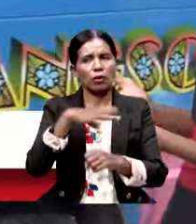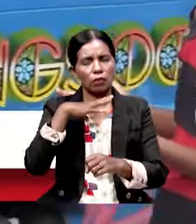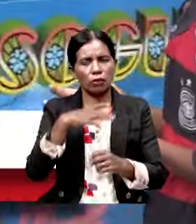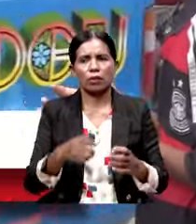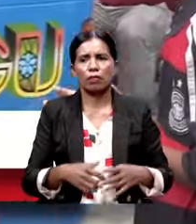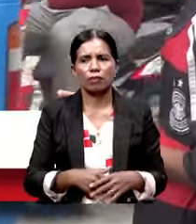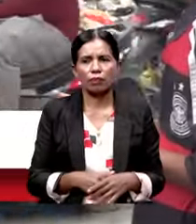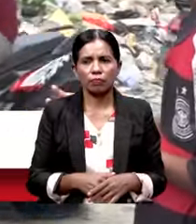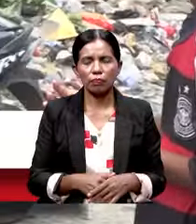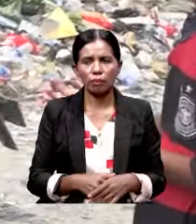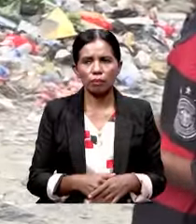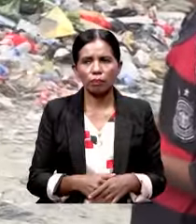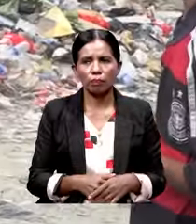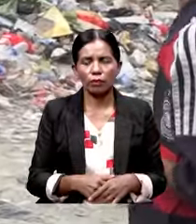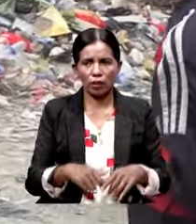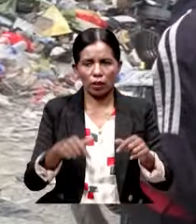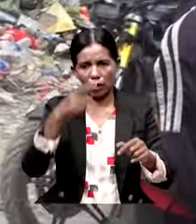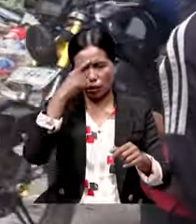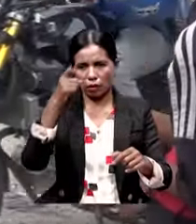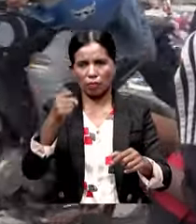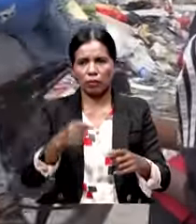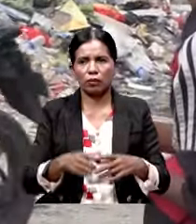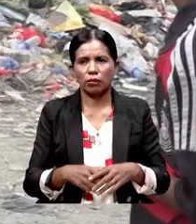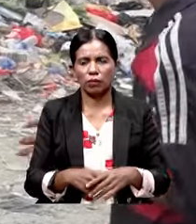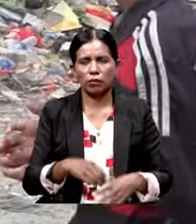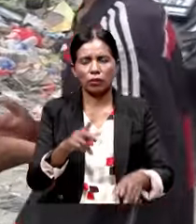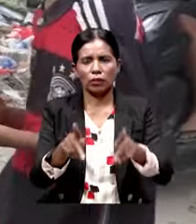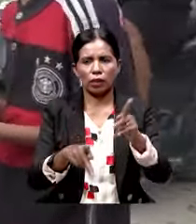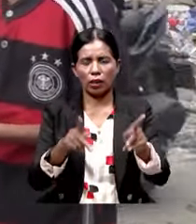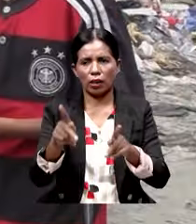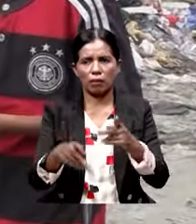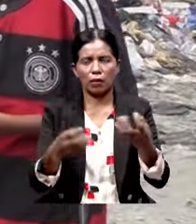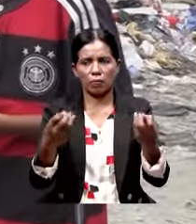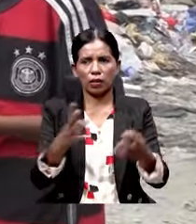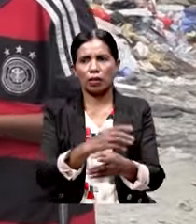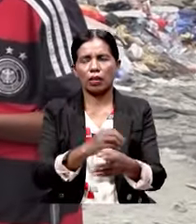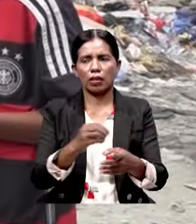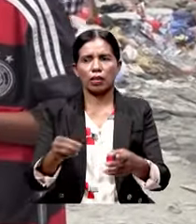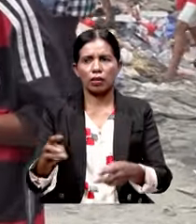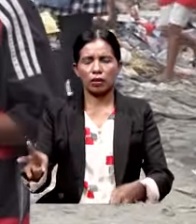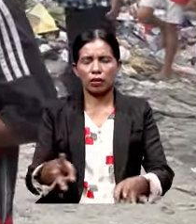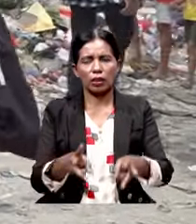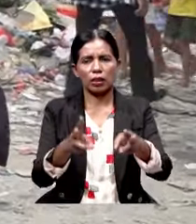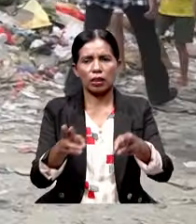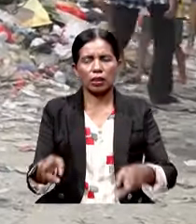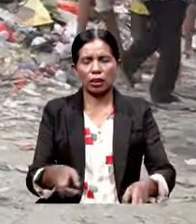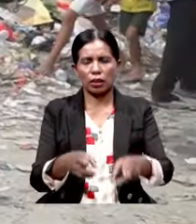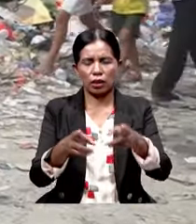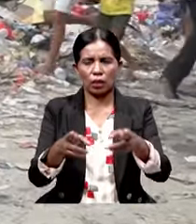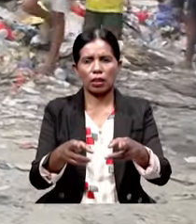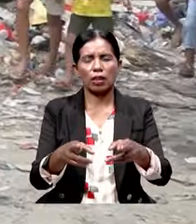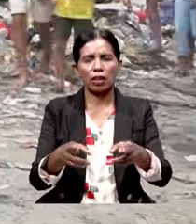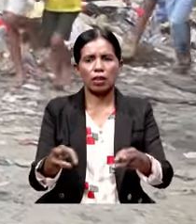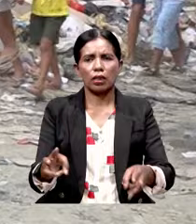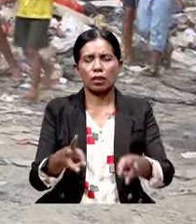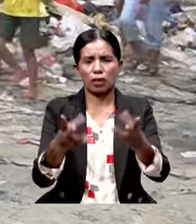Ia ia nene tamba komunidade mas barak tepes ia estrada ihun. Nabe ame hakara kusuba